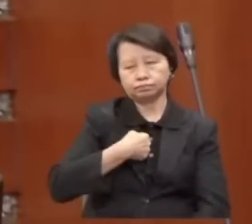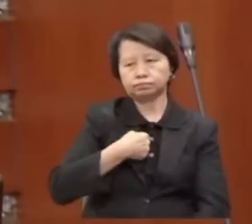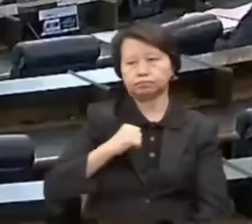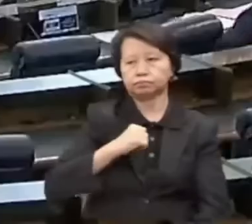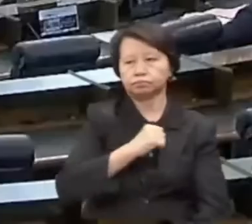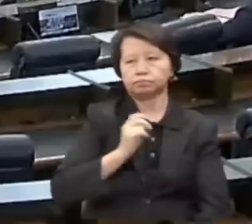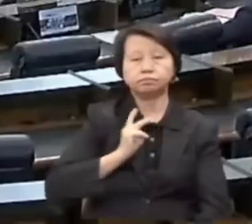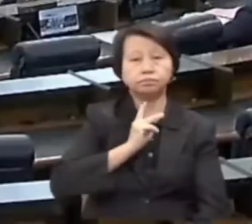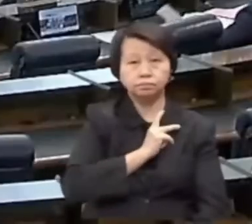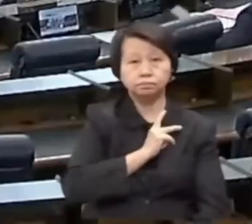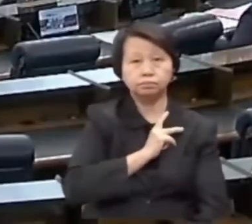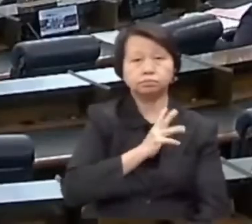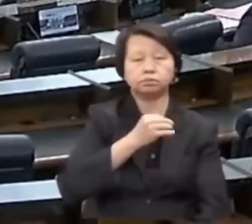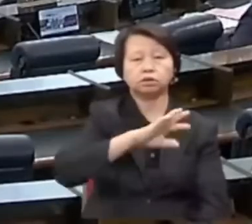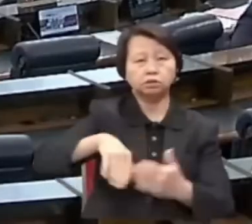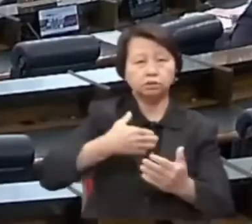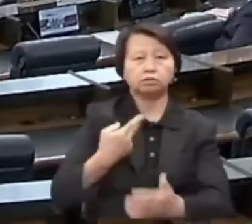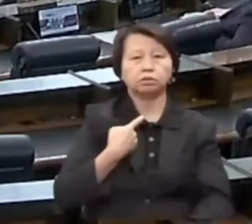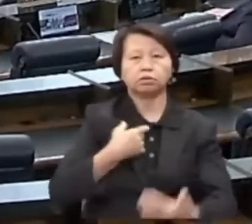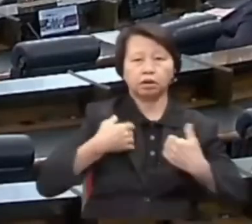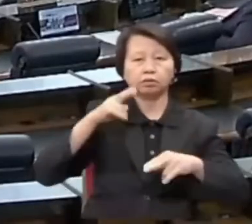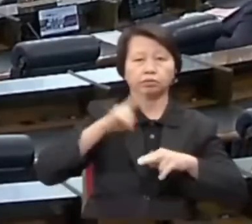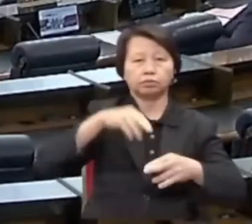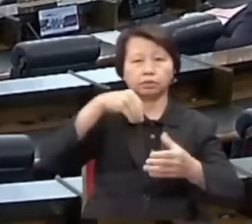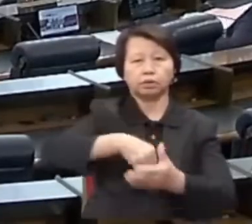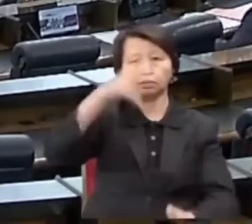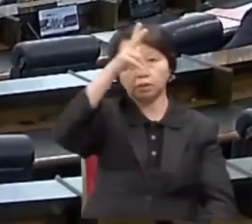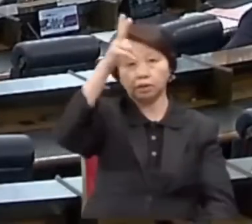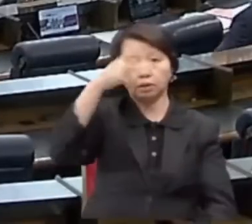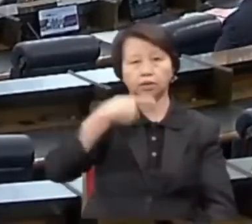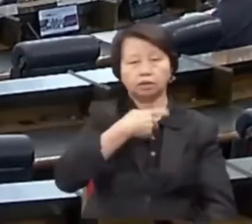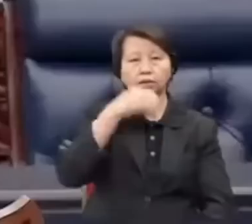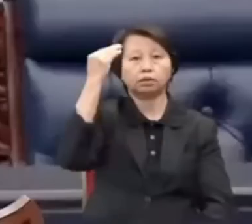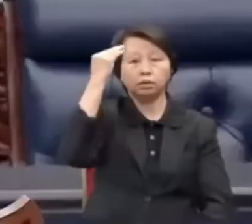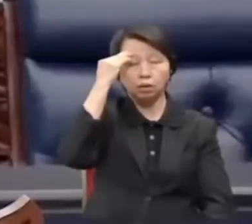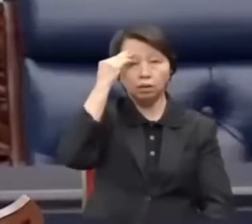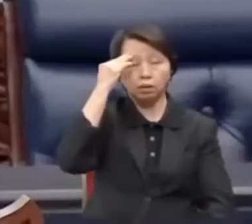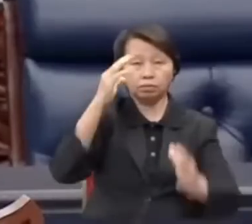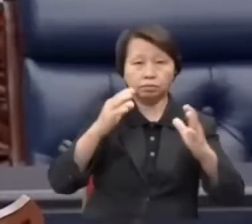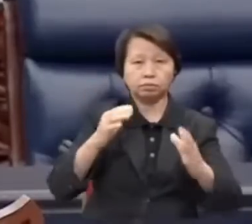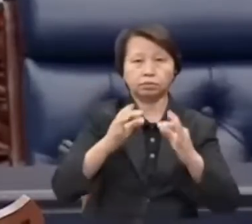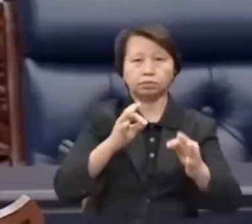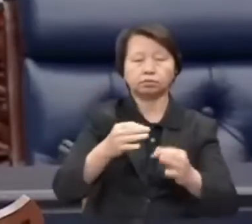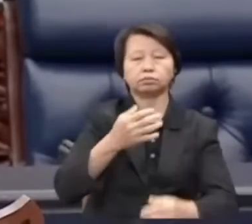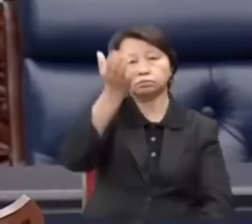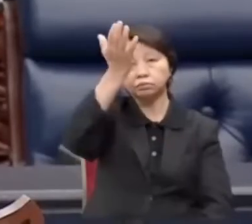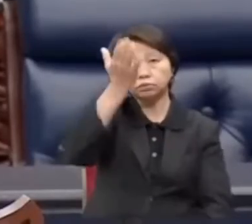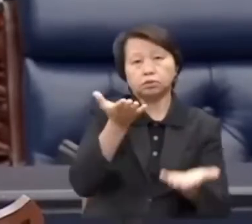anggota kabinet dan semua kami pernah jualan kerajaan kita pun semua tahu prosedur walaupun